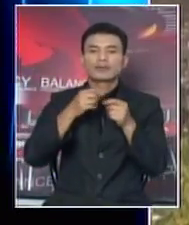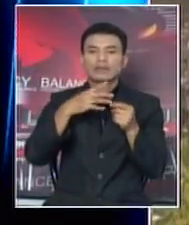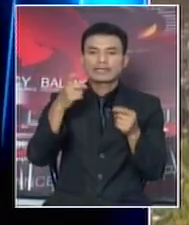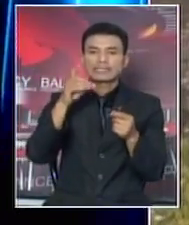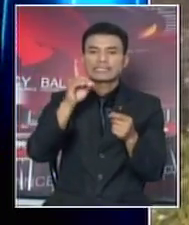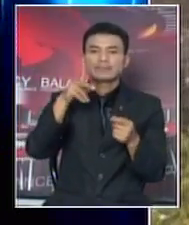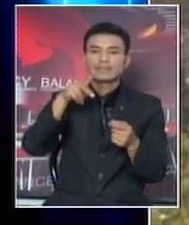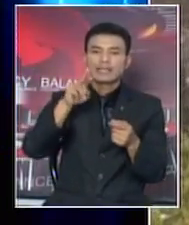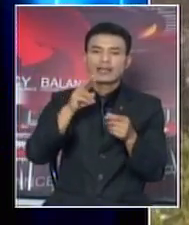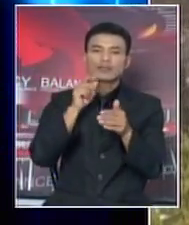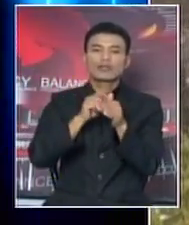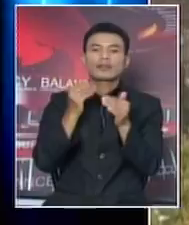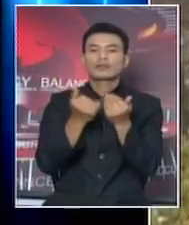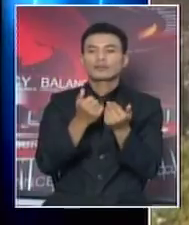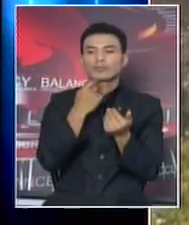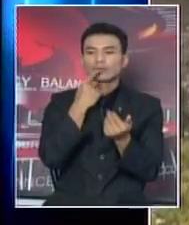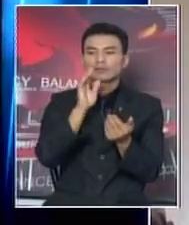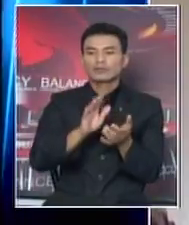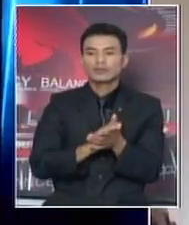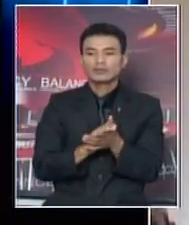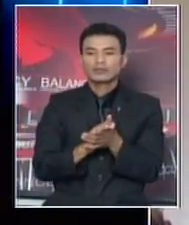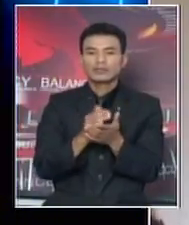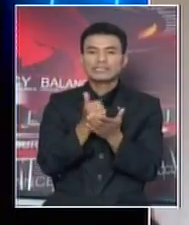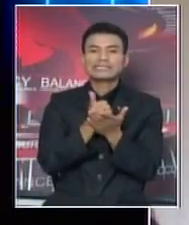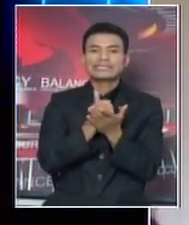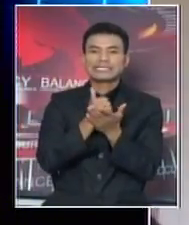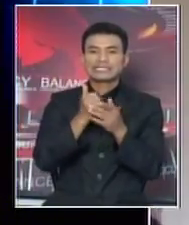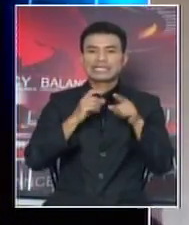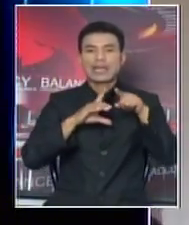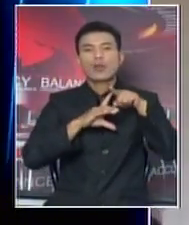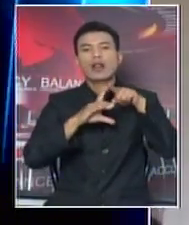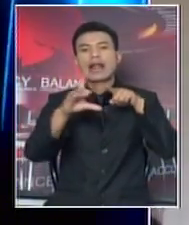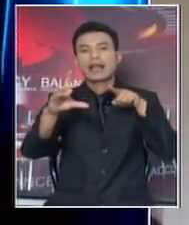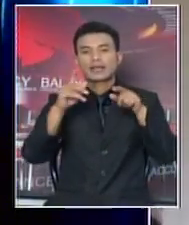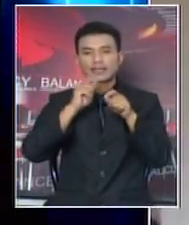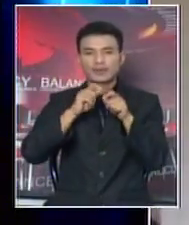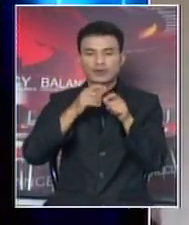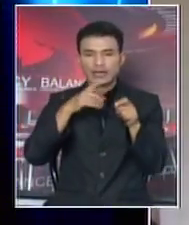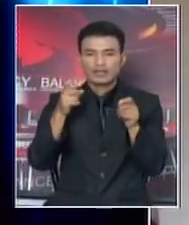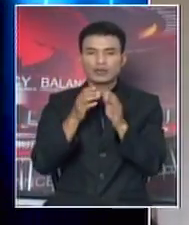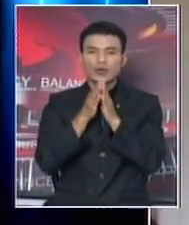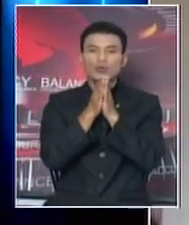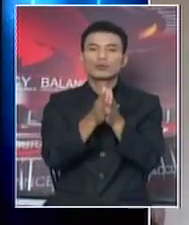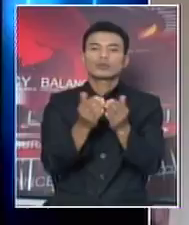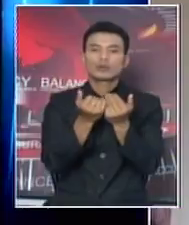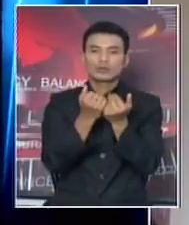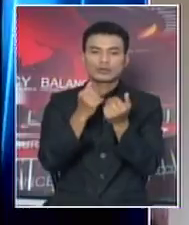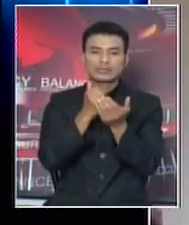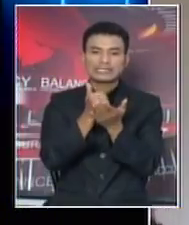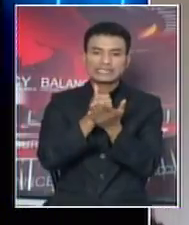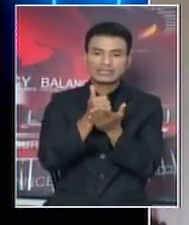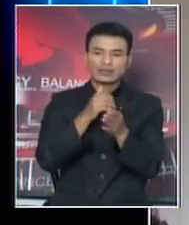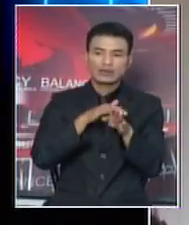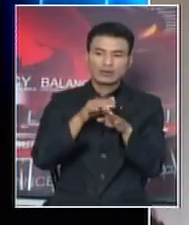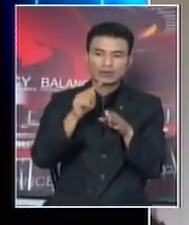सहमत भएको मेयर जिरेलले बताए। जिरी चेदुङ केबल कार निर्माणका लागि नगर विकास कोषसँग अनुरोध गरिएकोमा जिरी तालको डिपिआर तयार